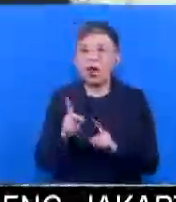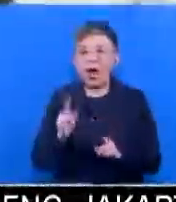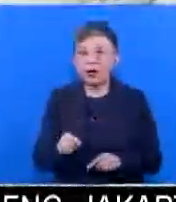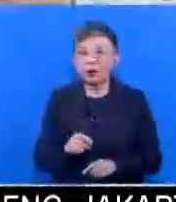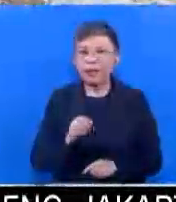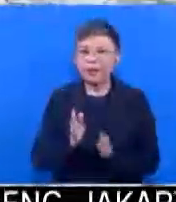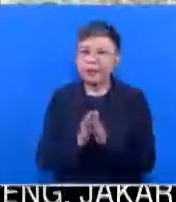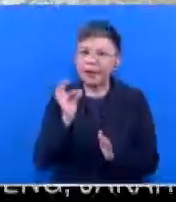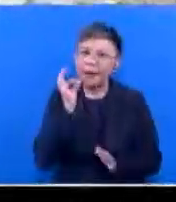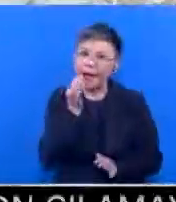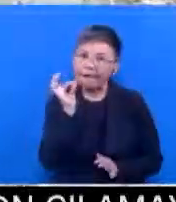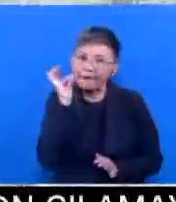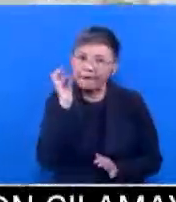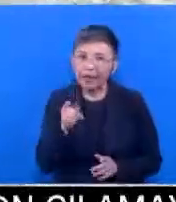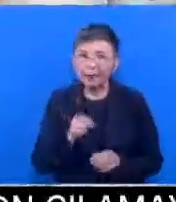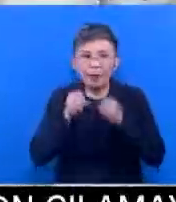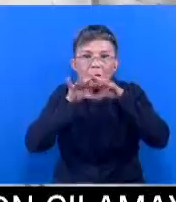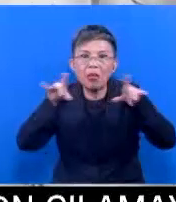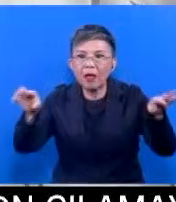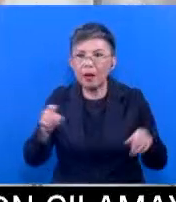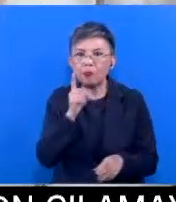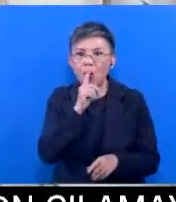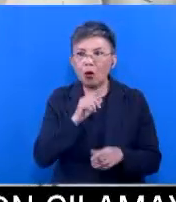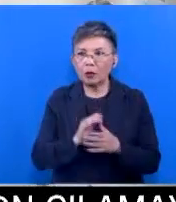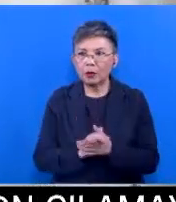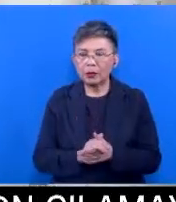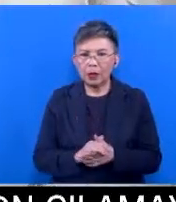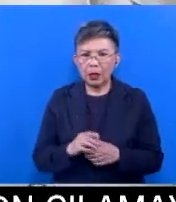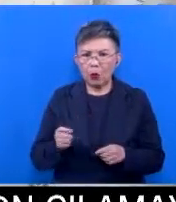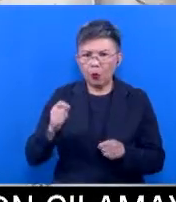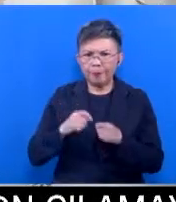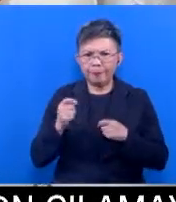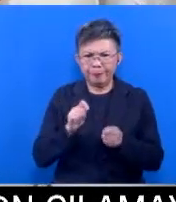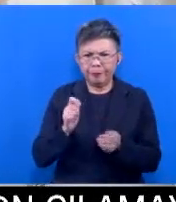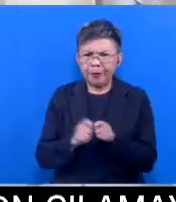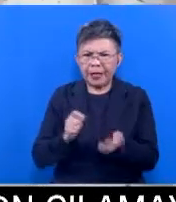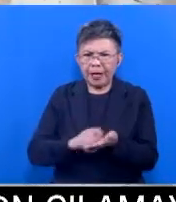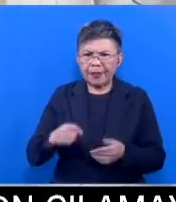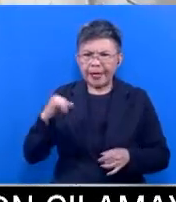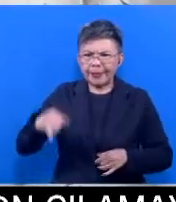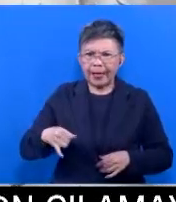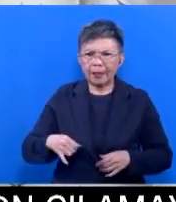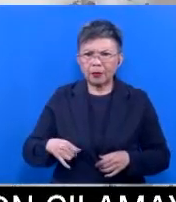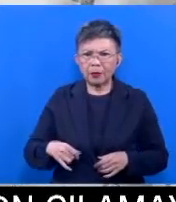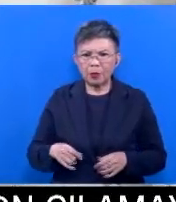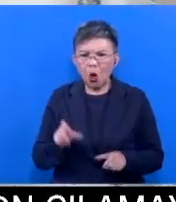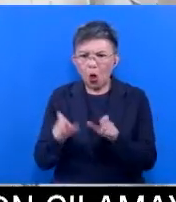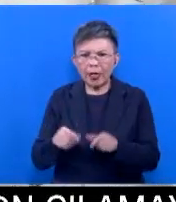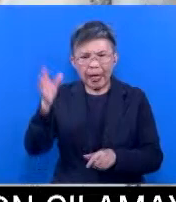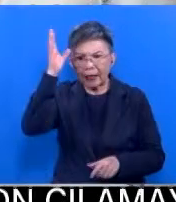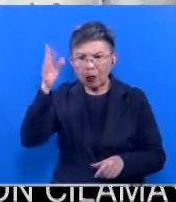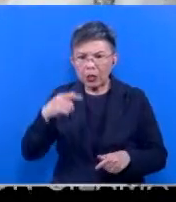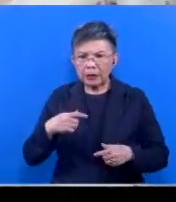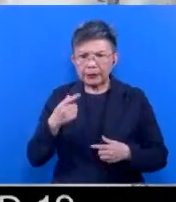yang mencemarkan nama baik. Mencemarkan nama baik saya sekeluarga, ya. Asumsi orang yang tidak tahu kan